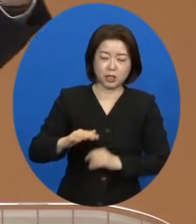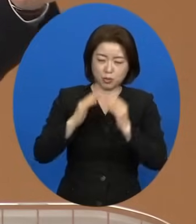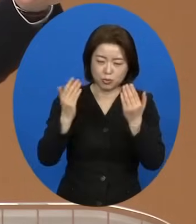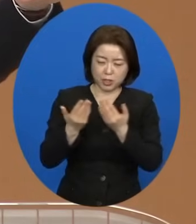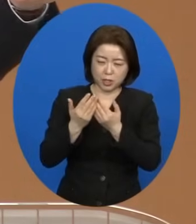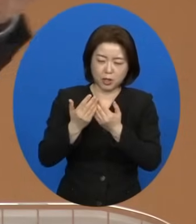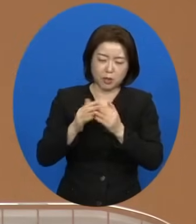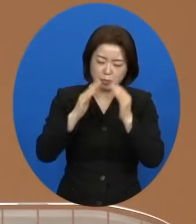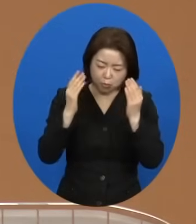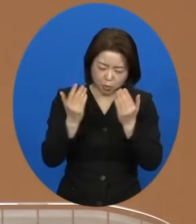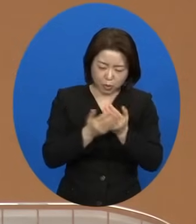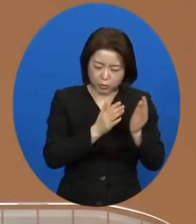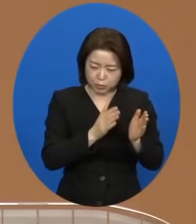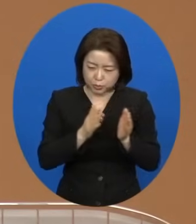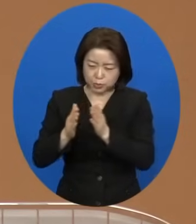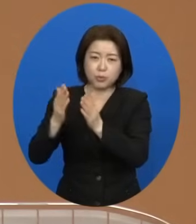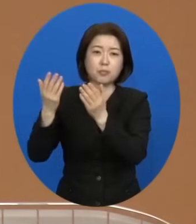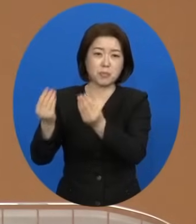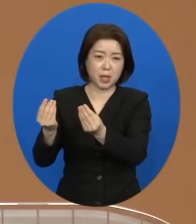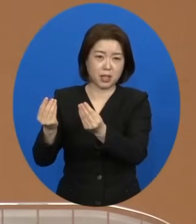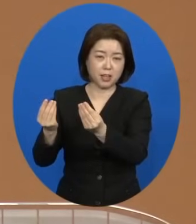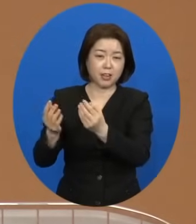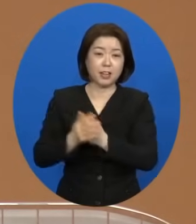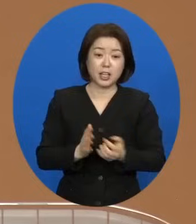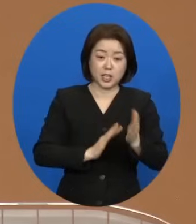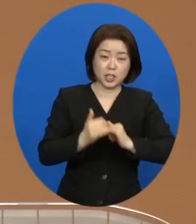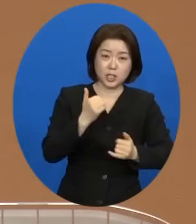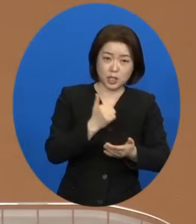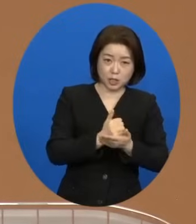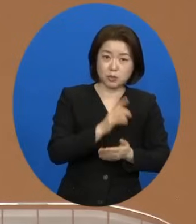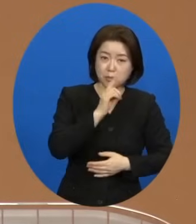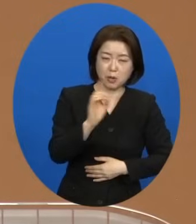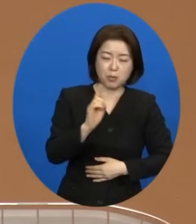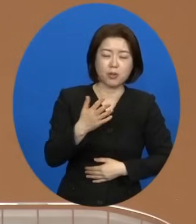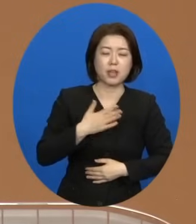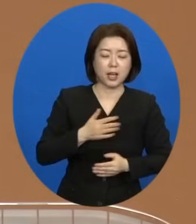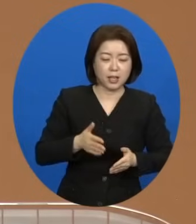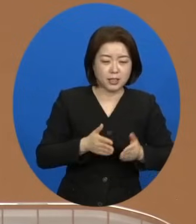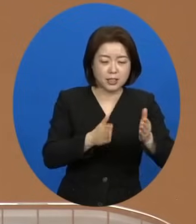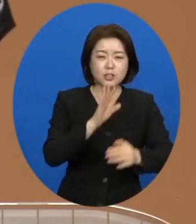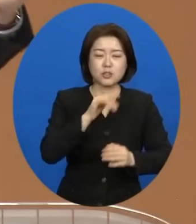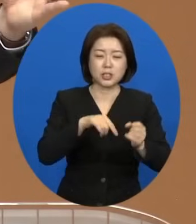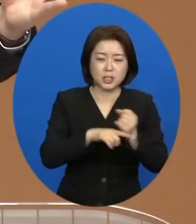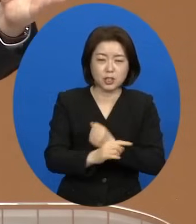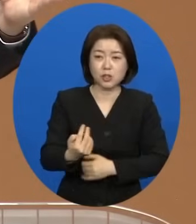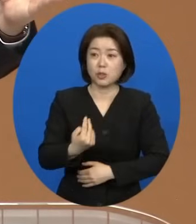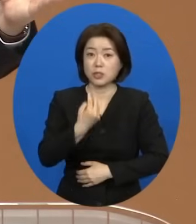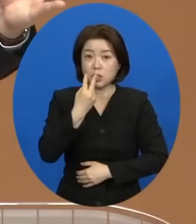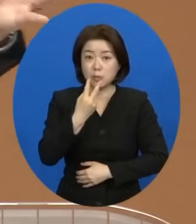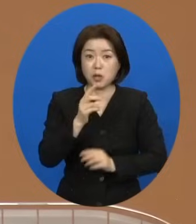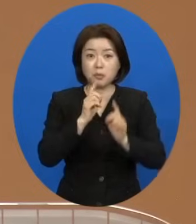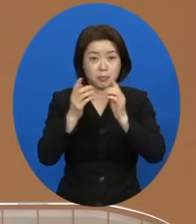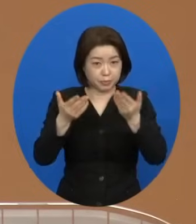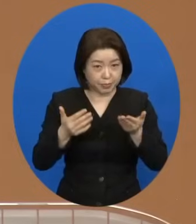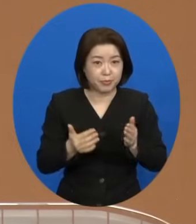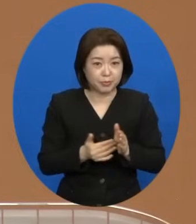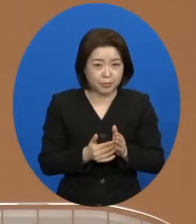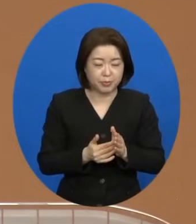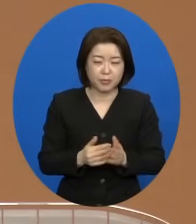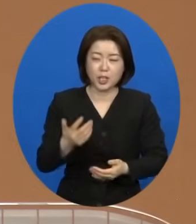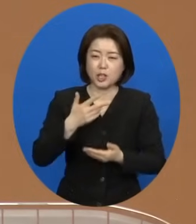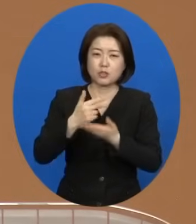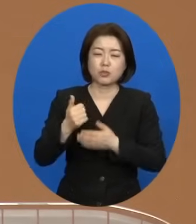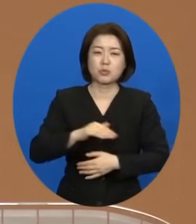예비해 주셨어요 예수님이 뭐라고 했습니까 내가 곧 길이요 진리요 생명이니 주님은 우리의